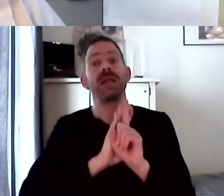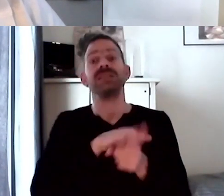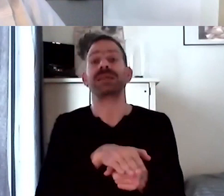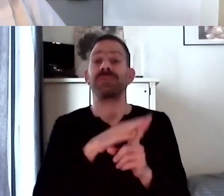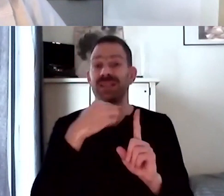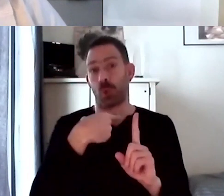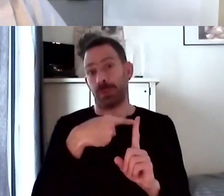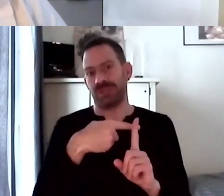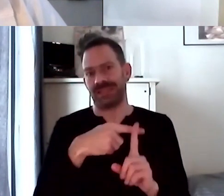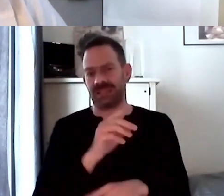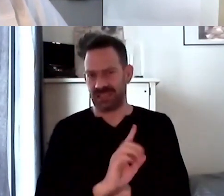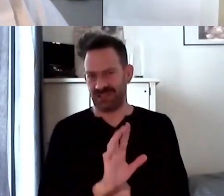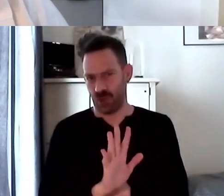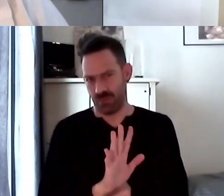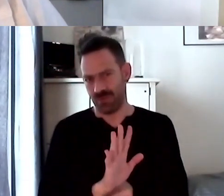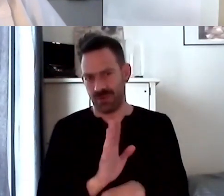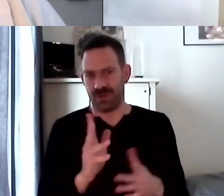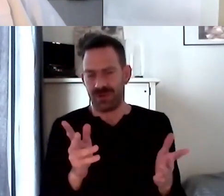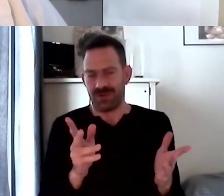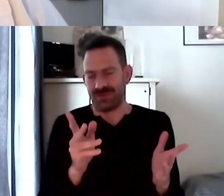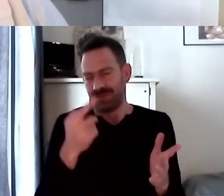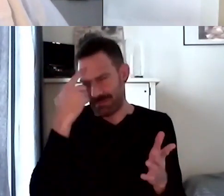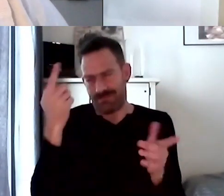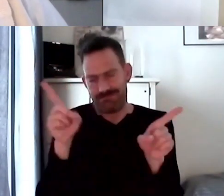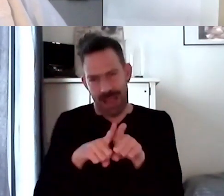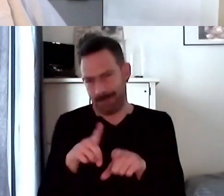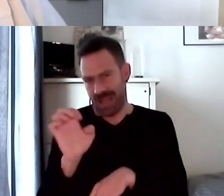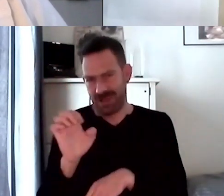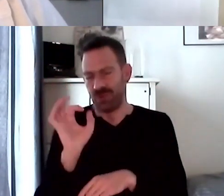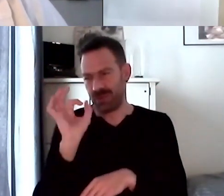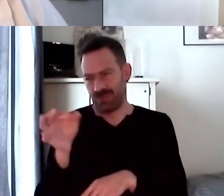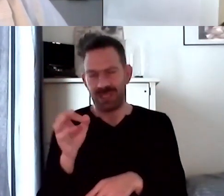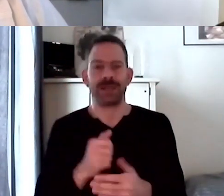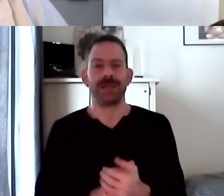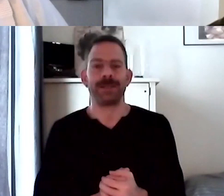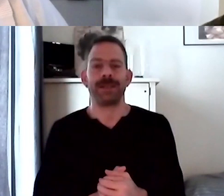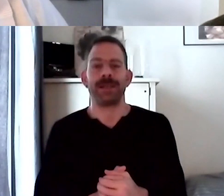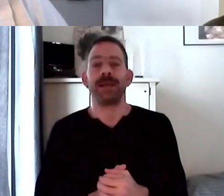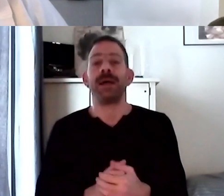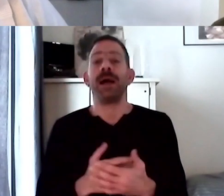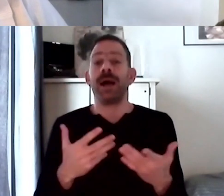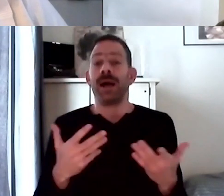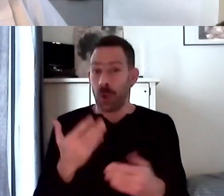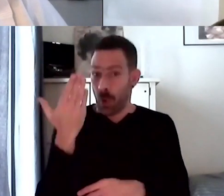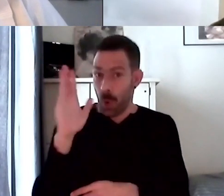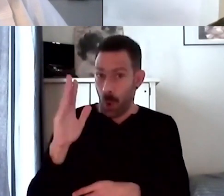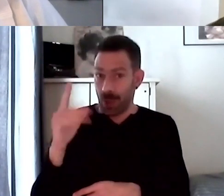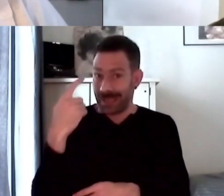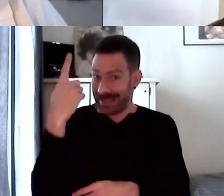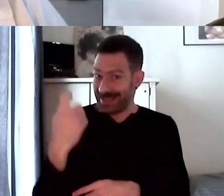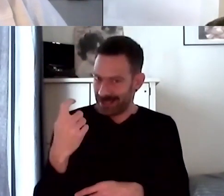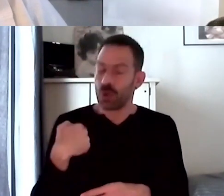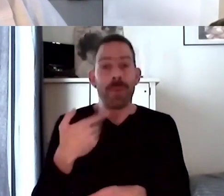dans le bilan de compétences, Emmanuel, je suis absolument d'accord avec vous. Alors, une question nous est posée, et c'est tant mieux parce que